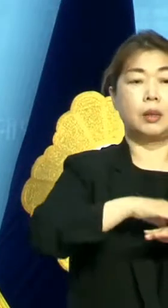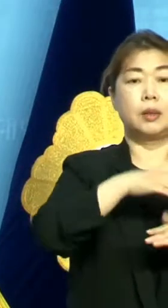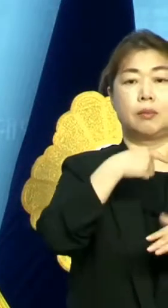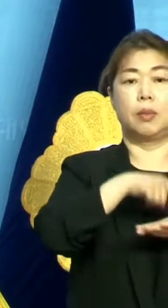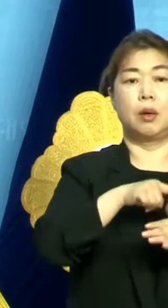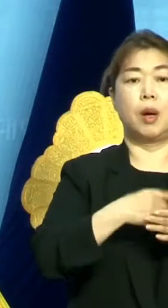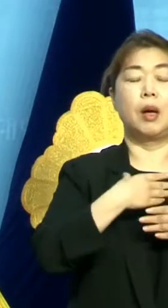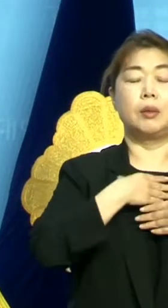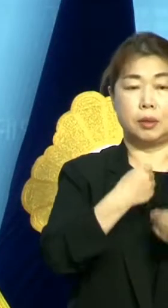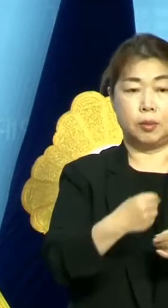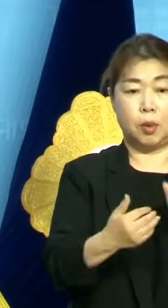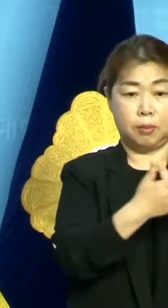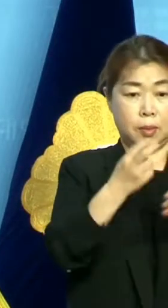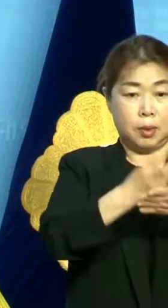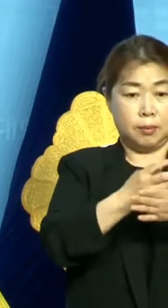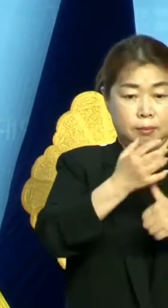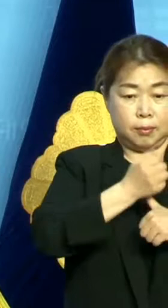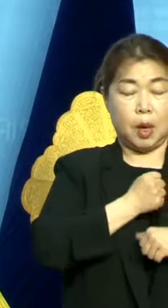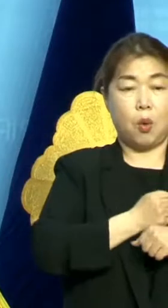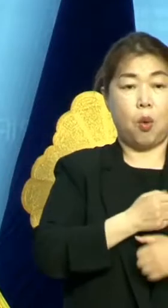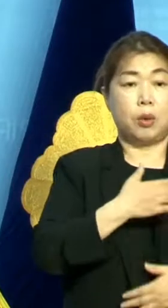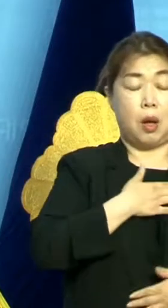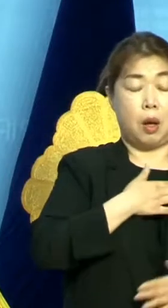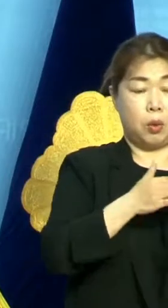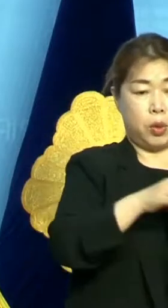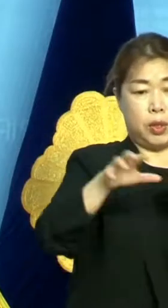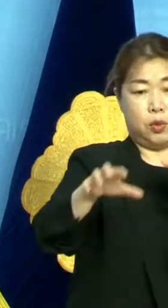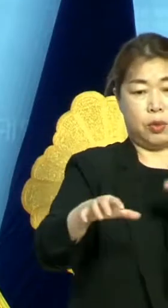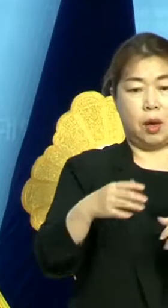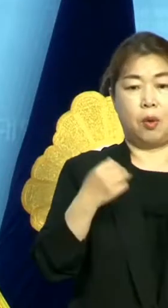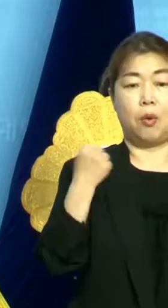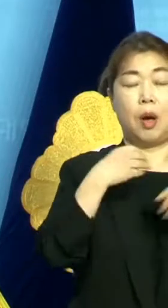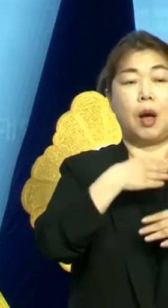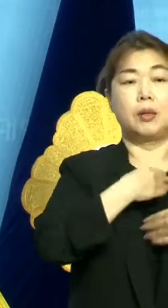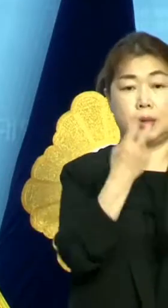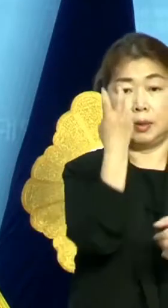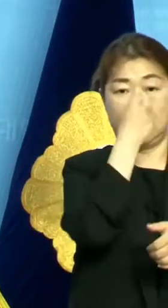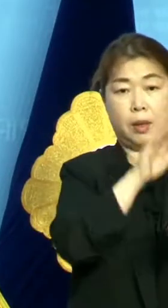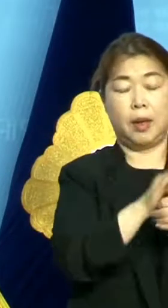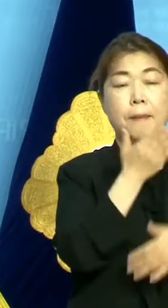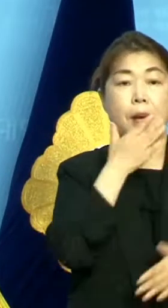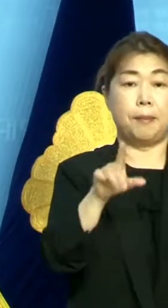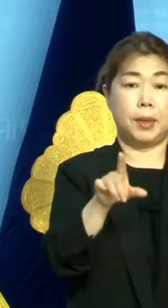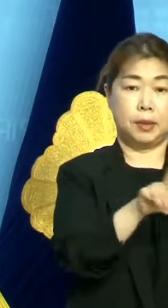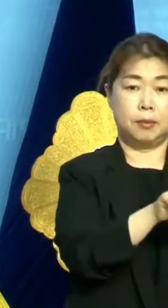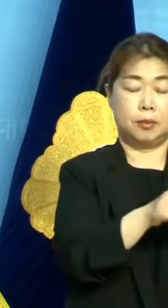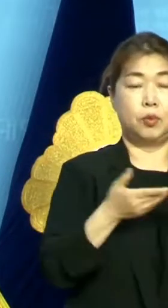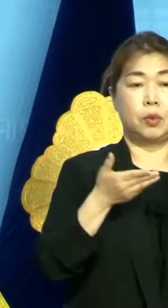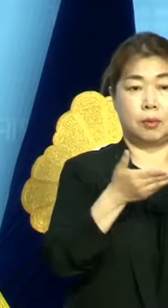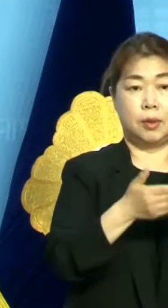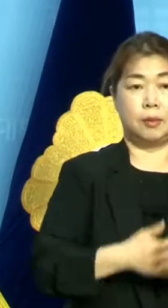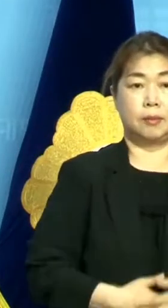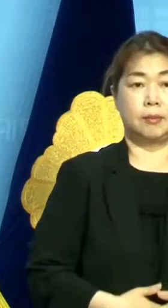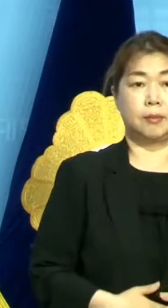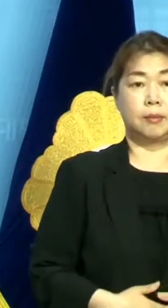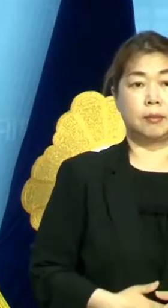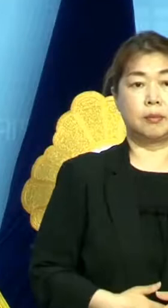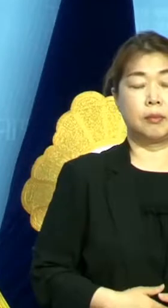방염 때 침을 준수하고 나와 이웃에 건강과 안전을 지킬 수 있을 것이란 믿음을 주었습니다